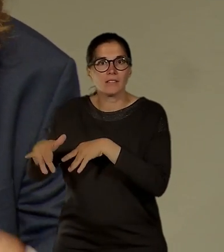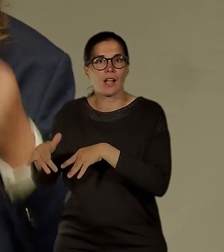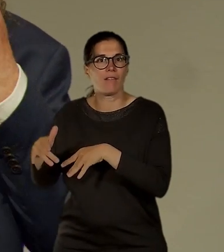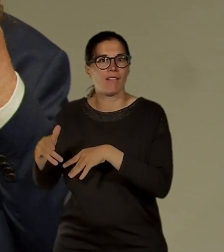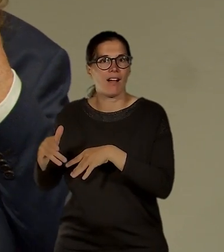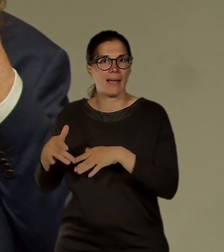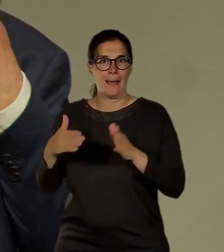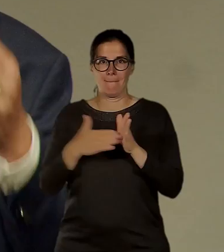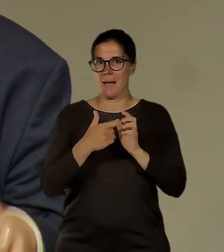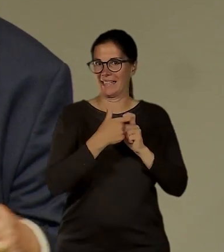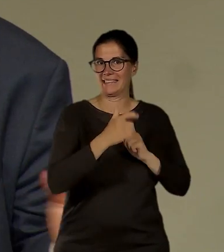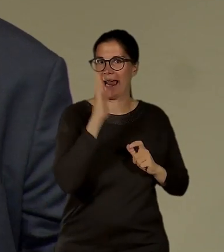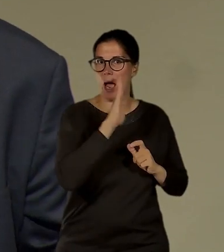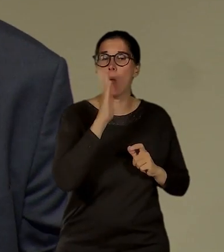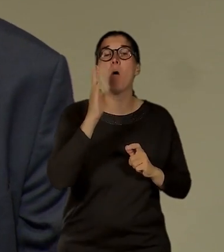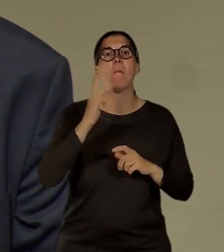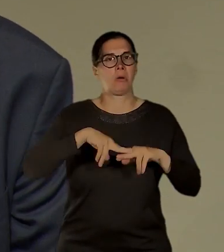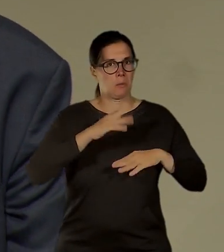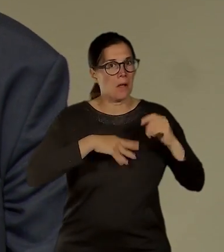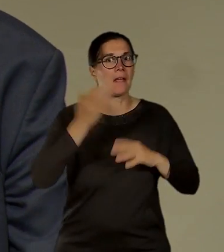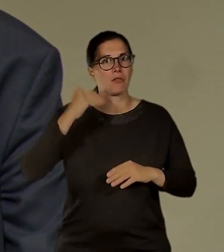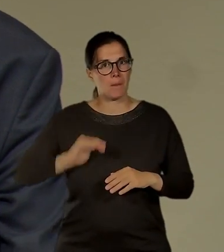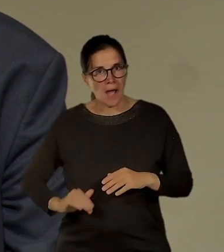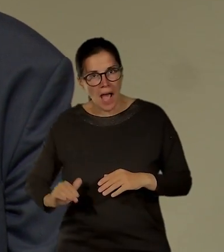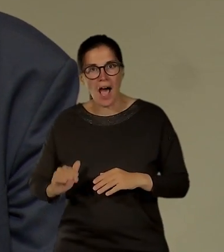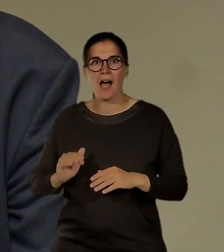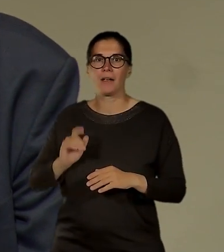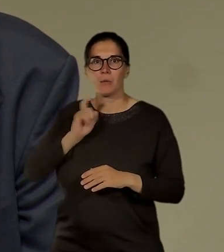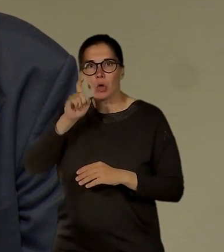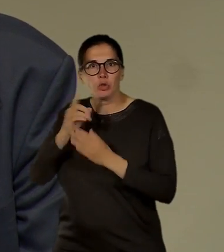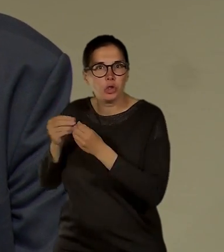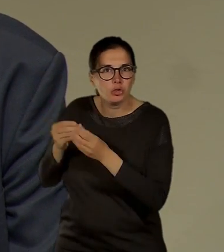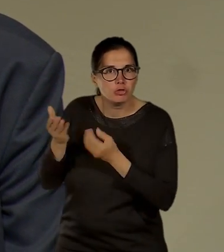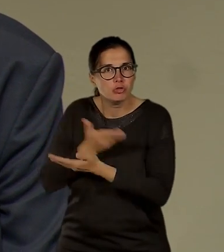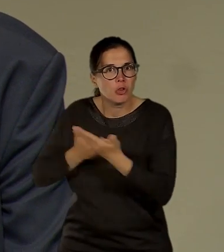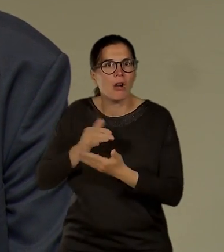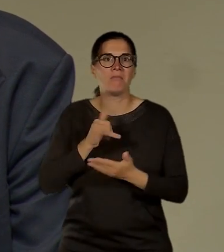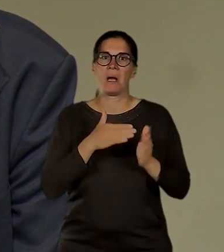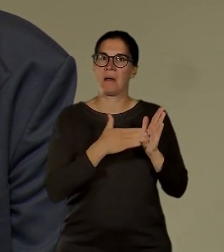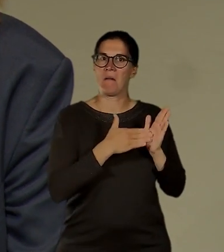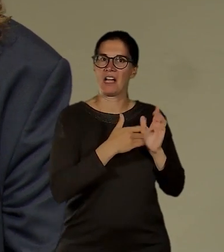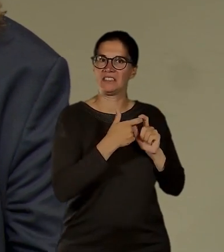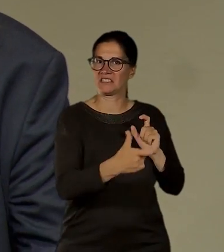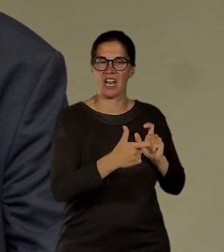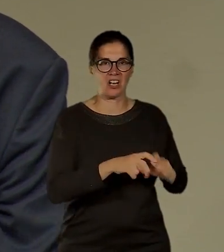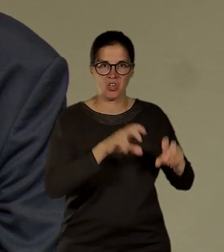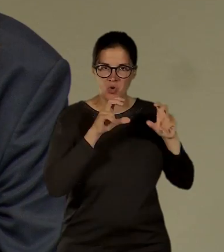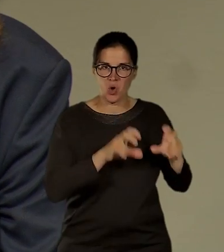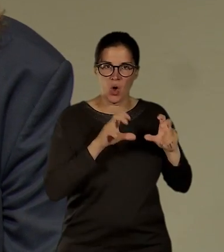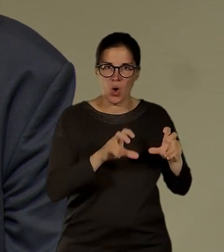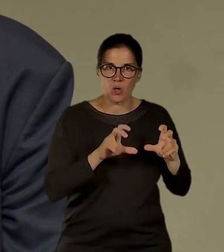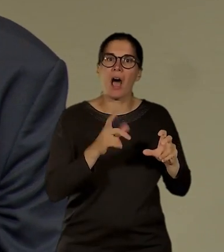se to jako postavilo, já jsem byl malinký a ty dospělí se jako bavili a říkali, no jako ta magistrála je úplně příšerná, ale jako řidič jsem